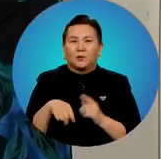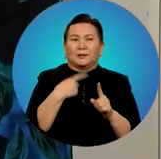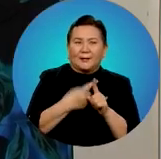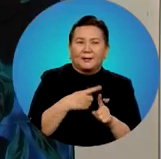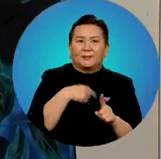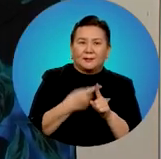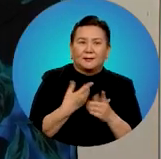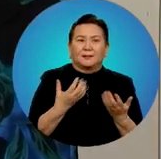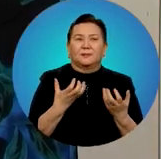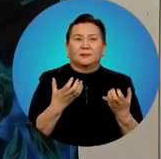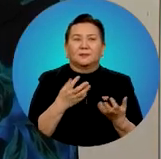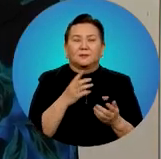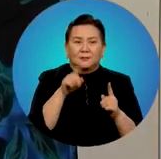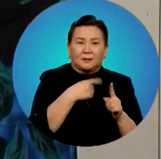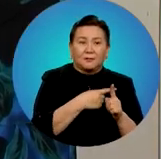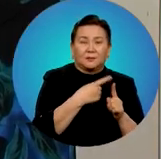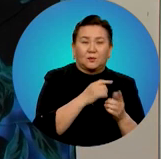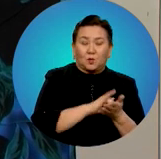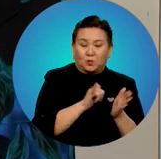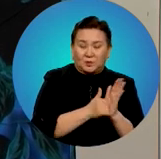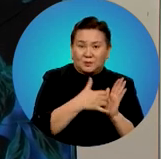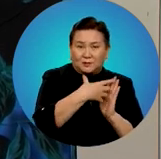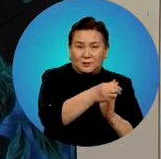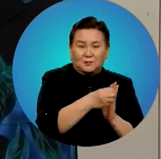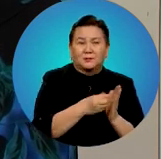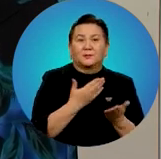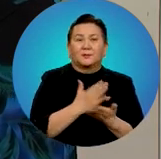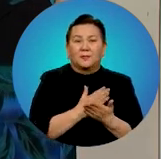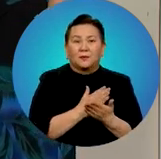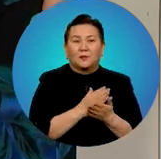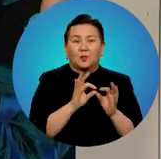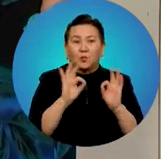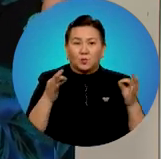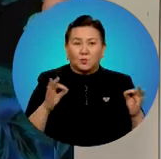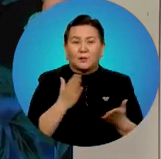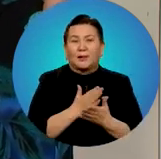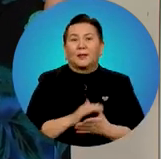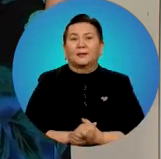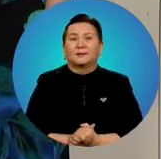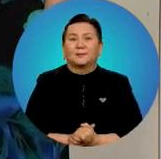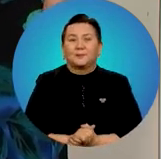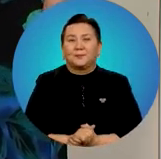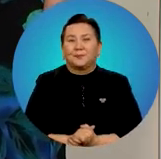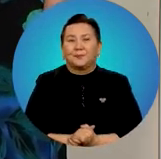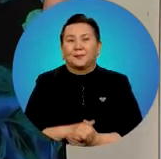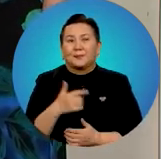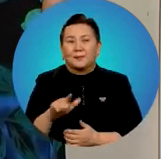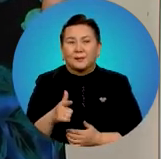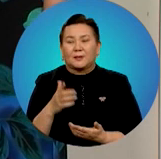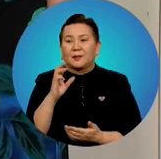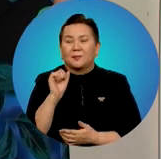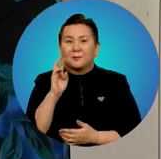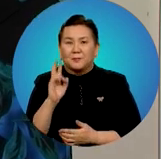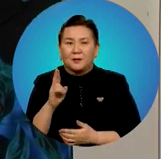бас тухайн одоо өгүүлэгдэж байгаа утга санааг нэлээд лавшруулж гаргасан ийм одоо үрэгтэй байгаа. За тэрнээс гадна банк, автех,